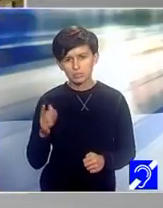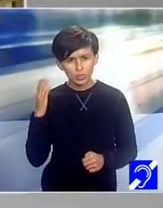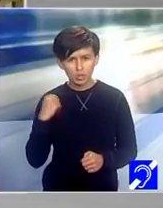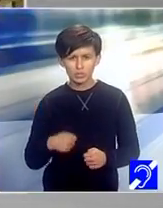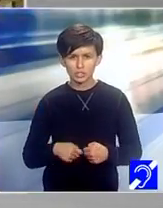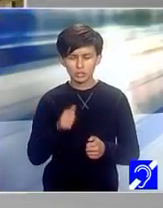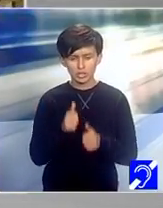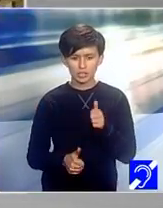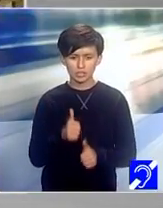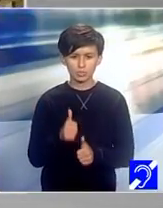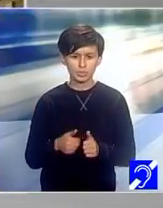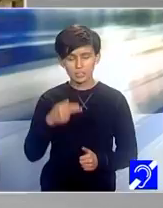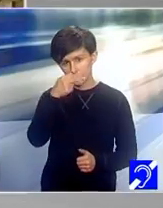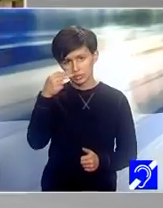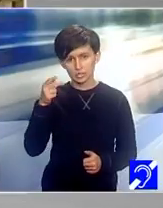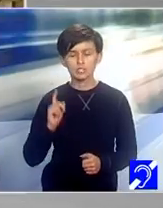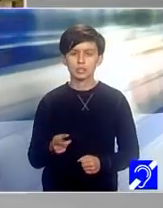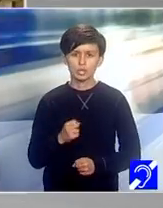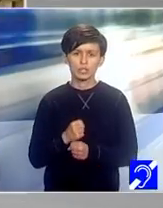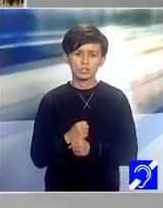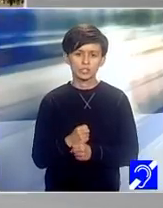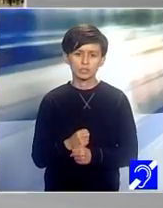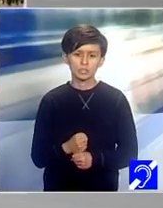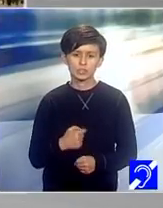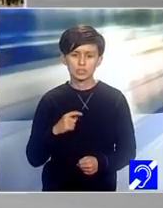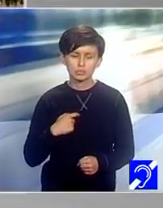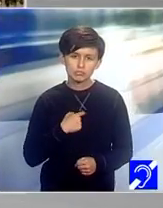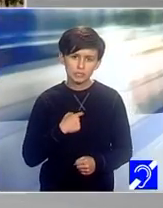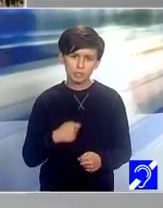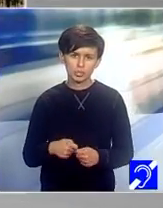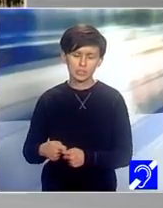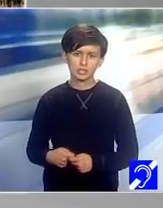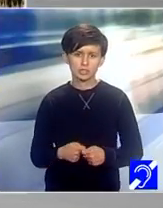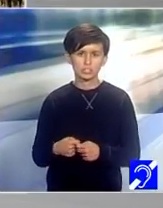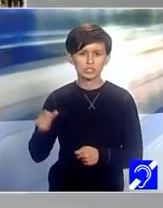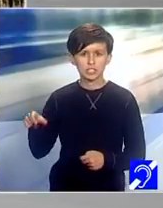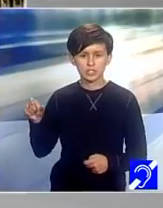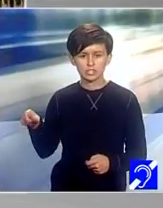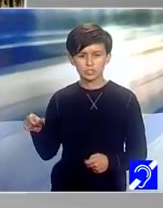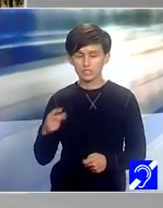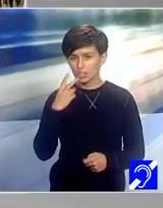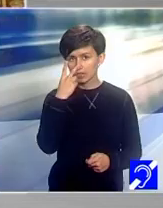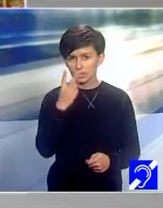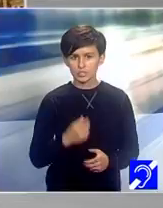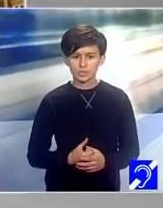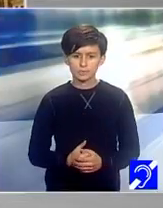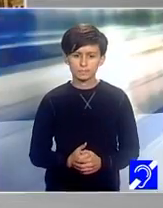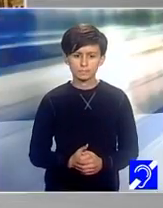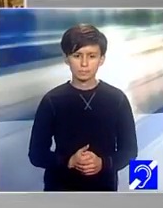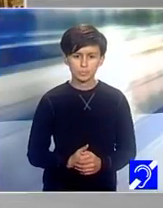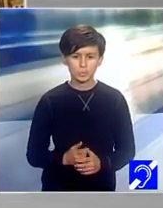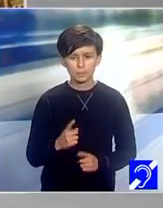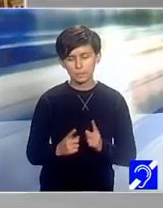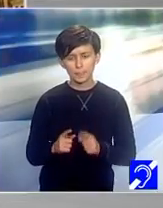și agitația aceasta cu titlul, tot trebuia să le faceți și poate societatea civilă ar fi semnalat. Florin știe prea bine și nouă data a semnalat că unul din